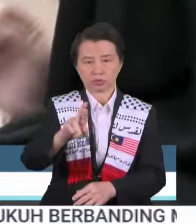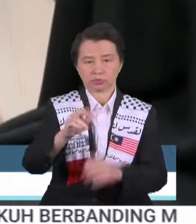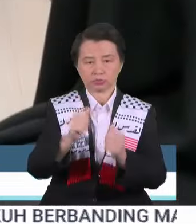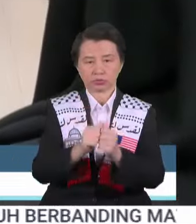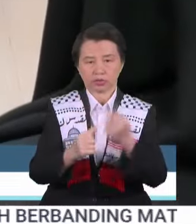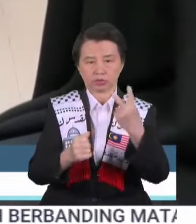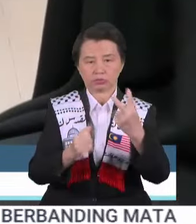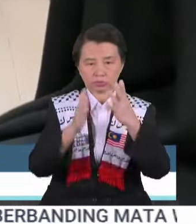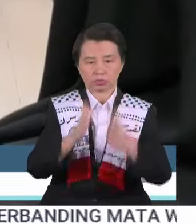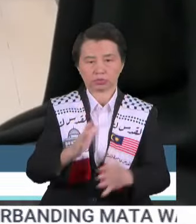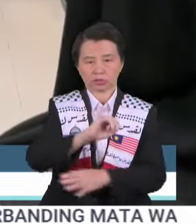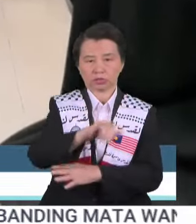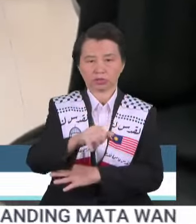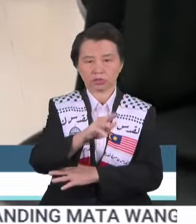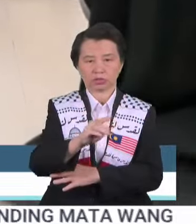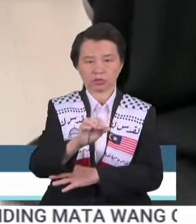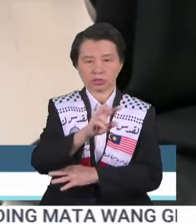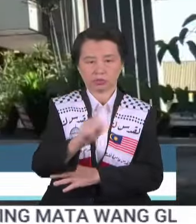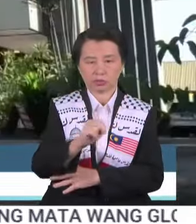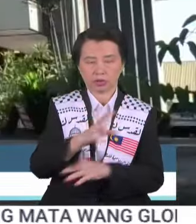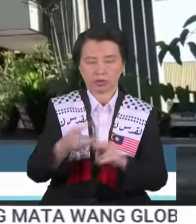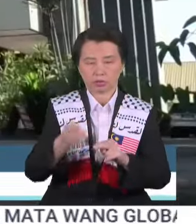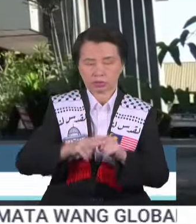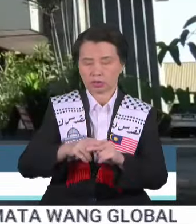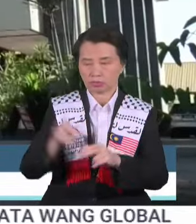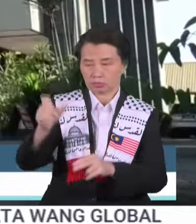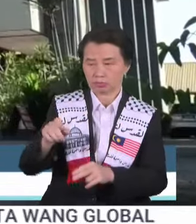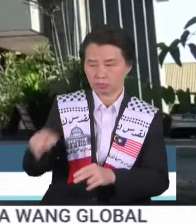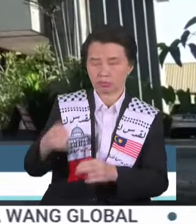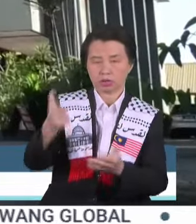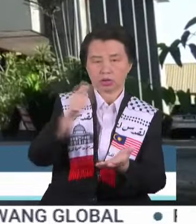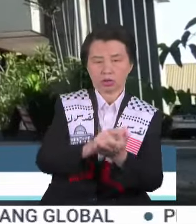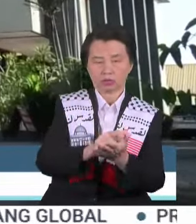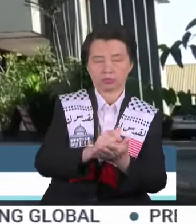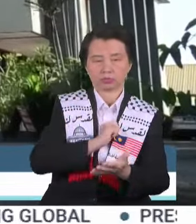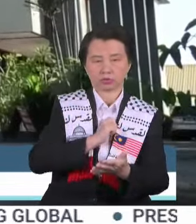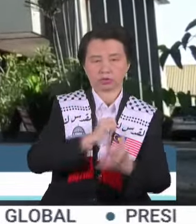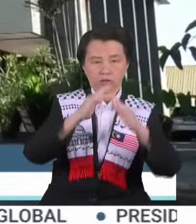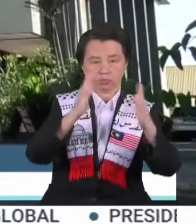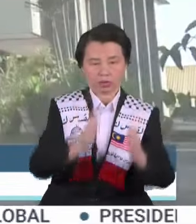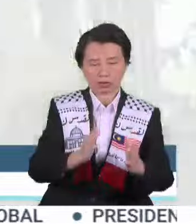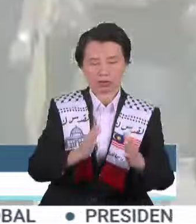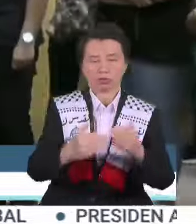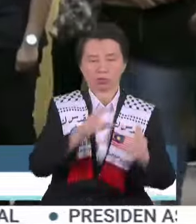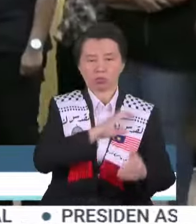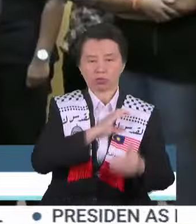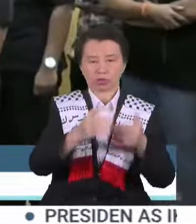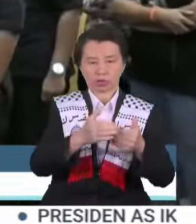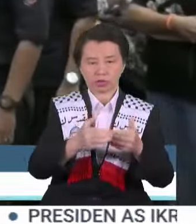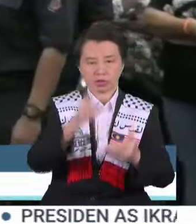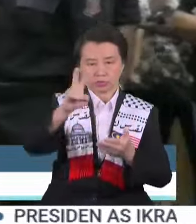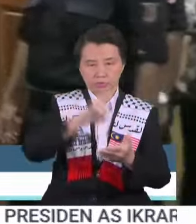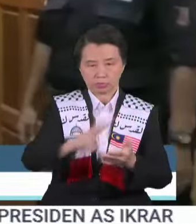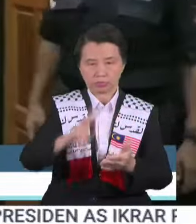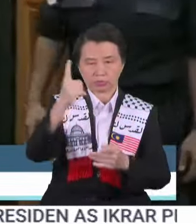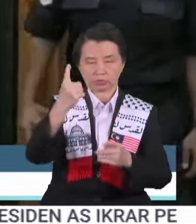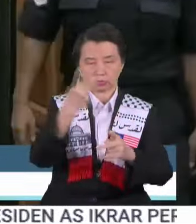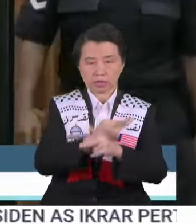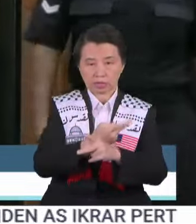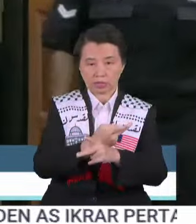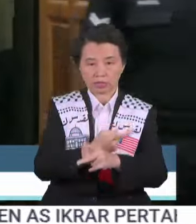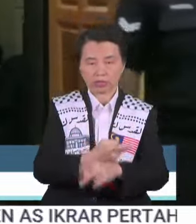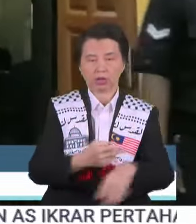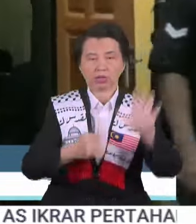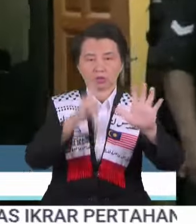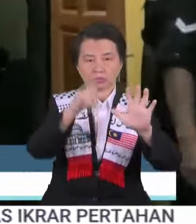dengan 2 penjamin. Selain syarat tambahan, tertuduh perlu melapor diri di Balai Polis berdekatan setiap 2 minggu sekali. 5